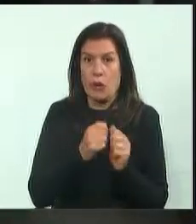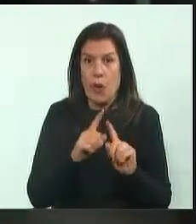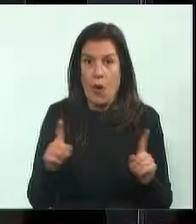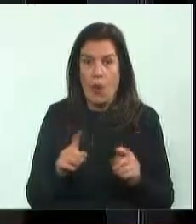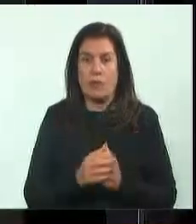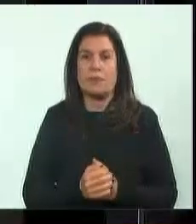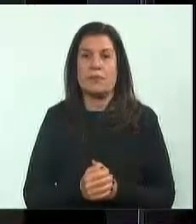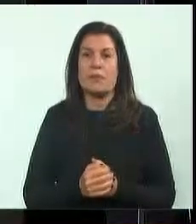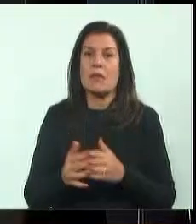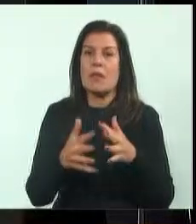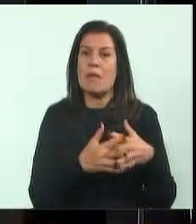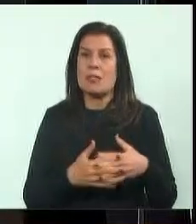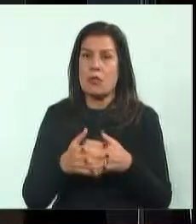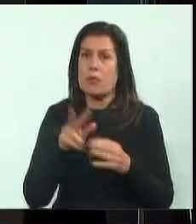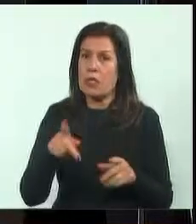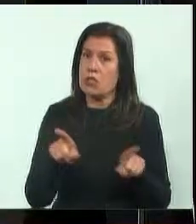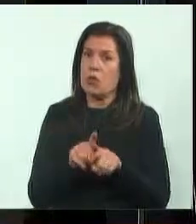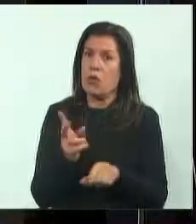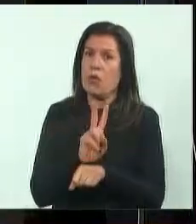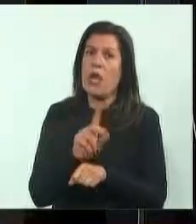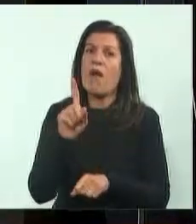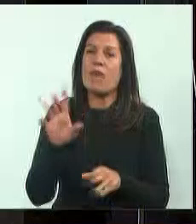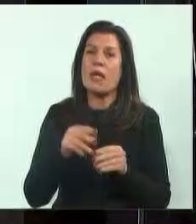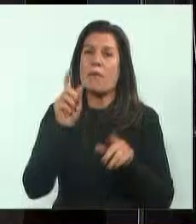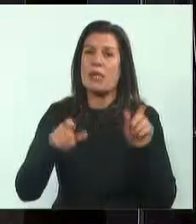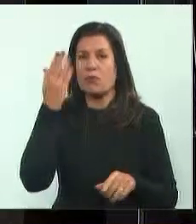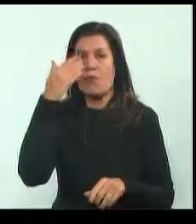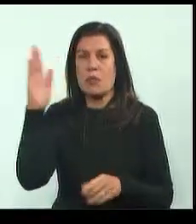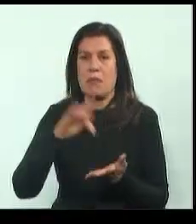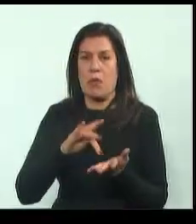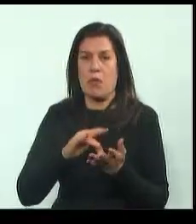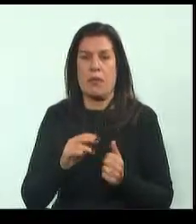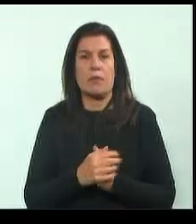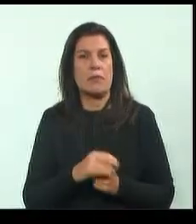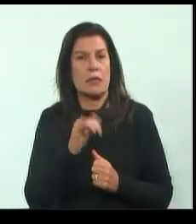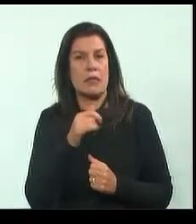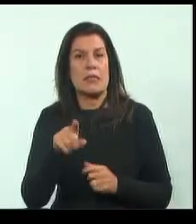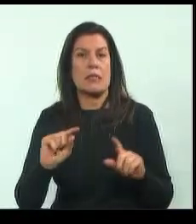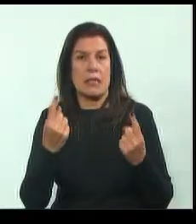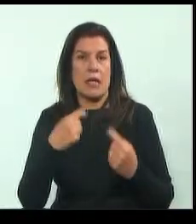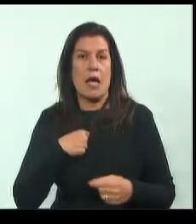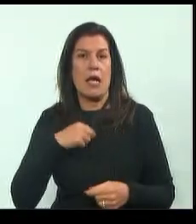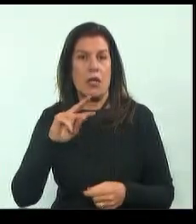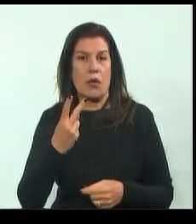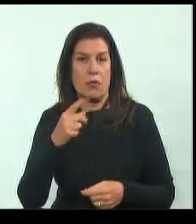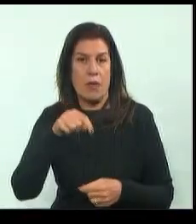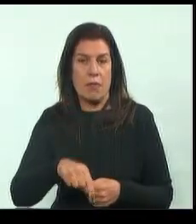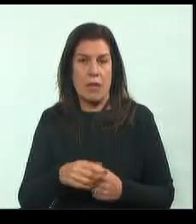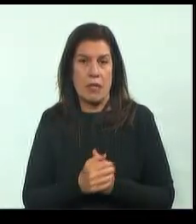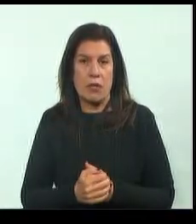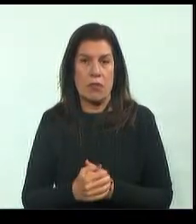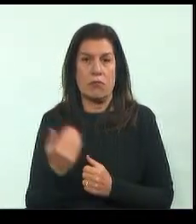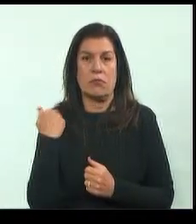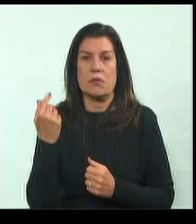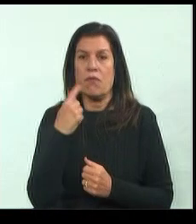הברית יש את אותה עונה בדיוק, רק עם סלאבס מקומיים. לגמרי. בוא נראה את זה, תראה. It happened to me again today. A woman came up to me and said, "Can you help